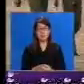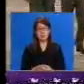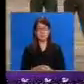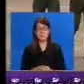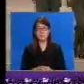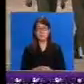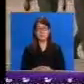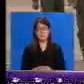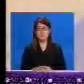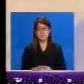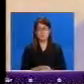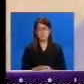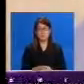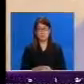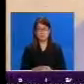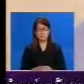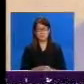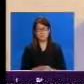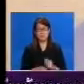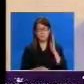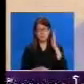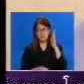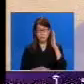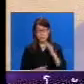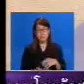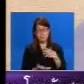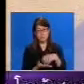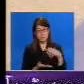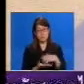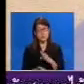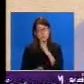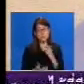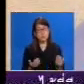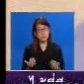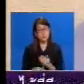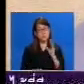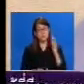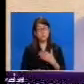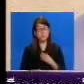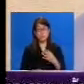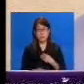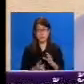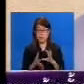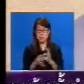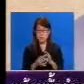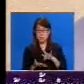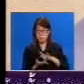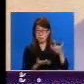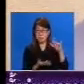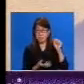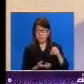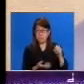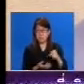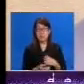เราอยากให้เขาอาจจะถ้าเขาชอบทางอาชีพทางเกี่ยวกับการบินอะไรพวกนี้นะฮะ การ ที ่